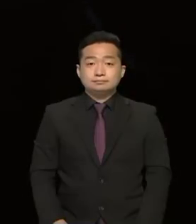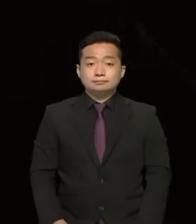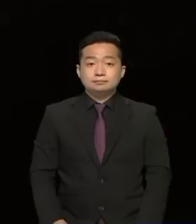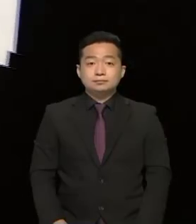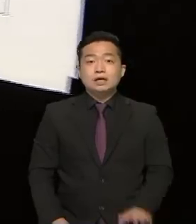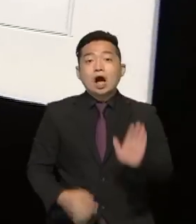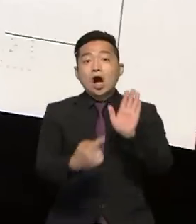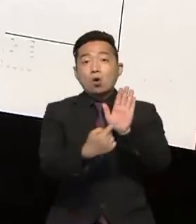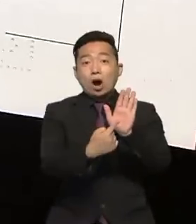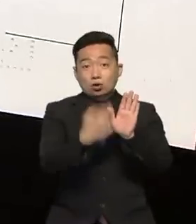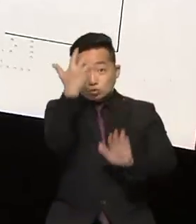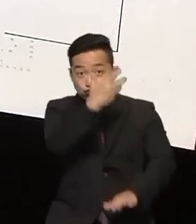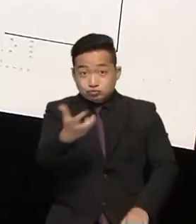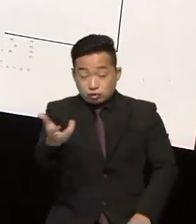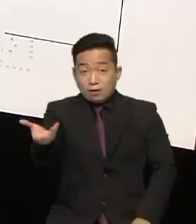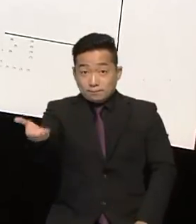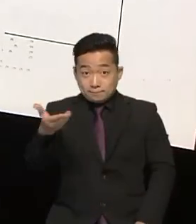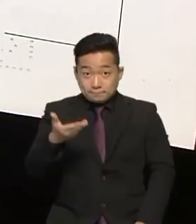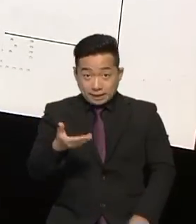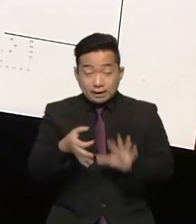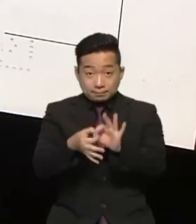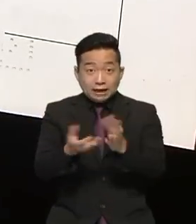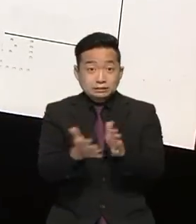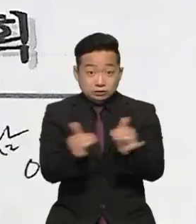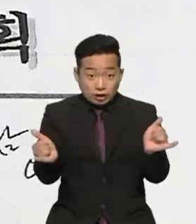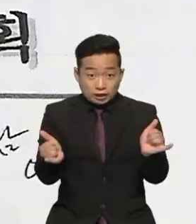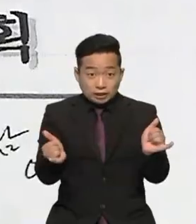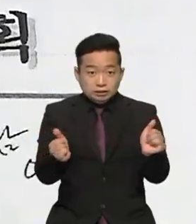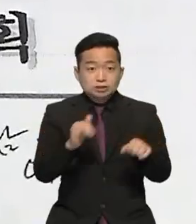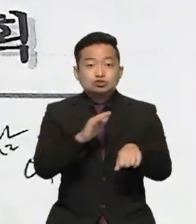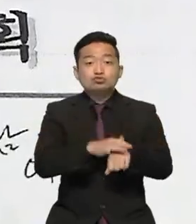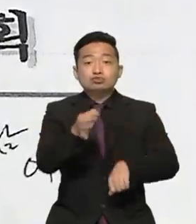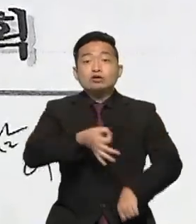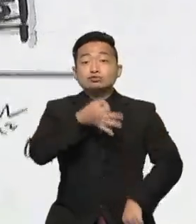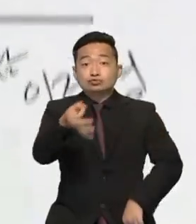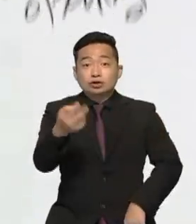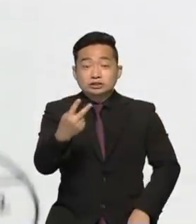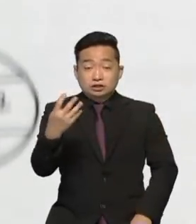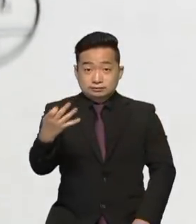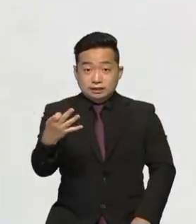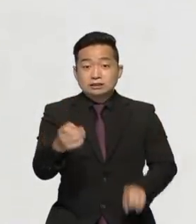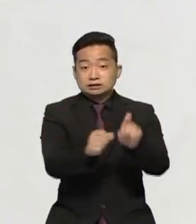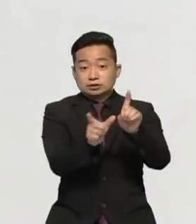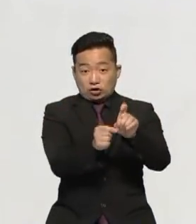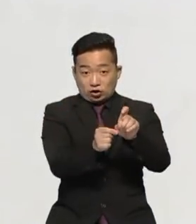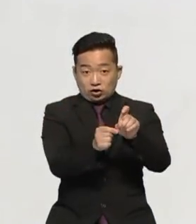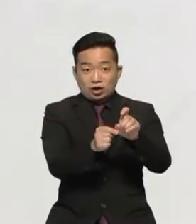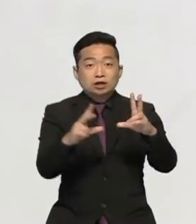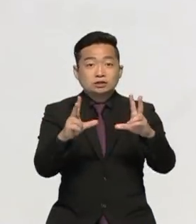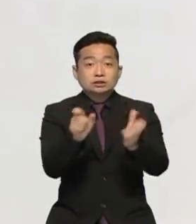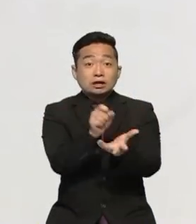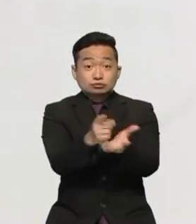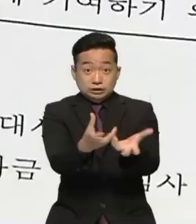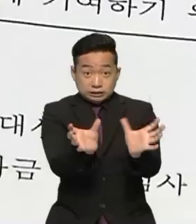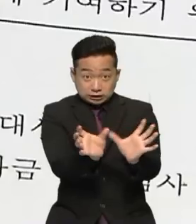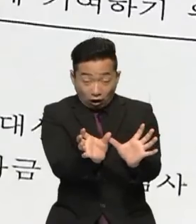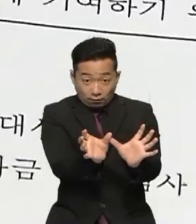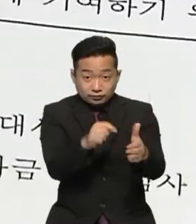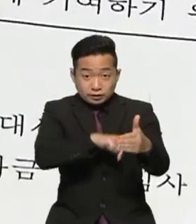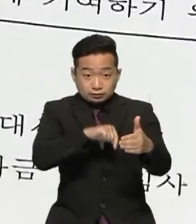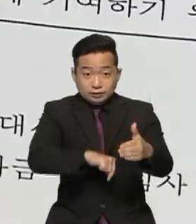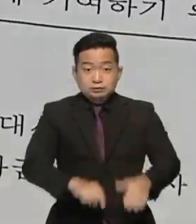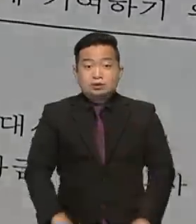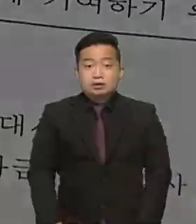광고 후원을 유치한 직원에게 성과금을 지급하겠다는 2014년 11월 성남FC 내부 문서입니다.